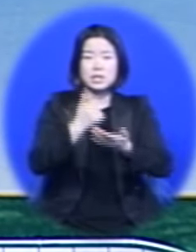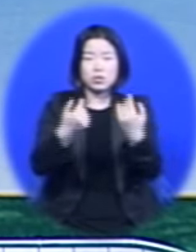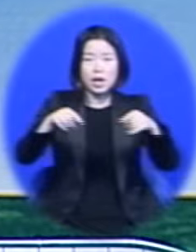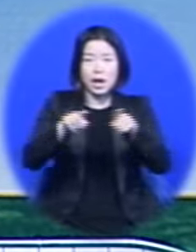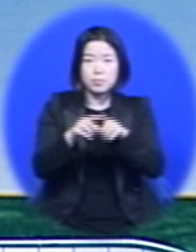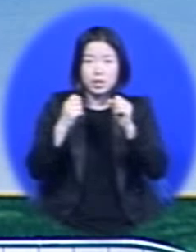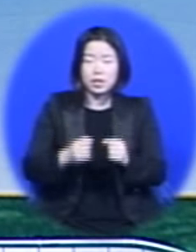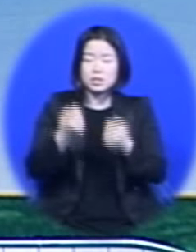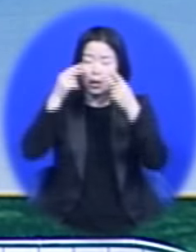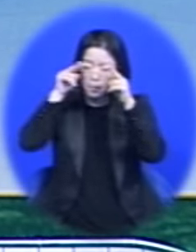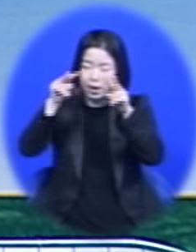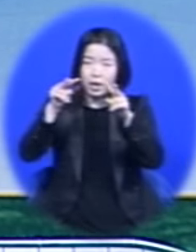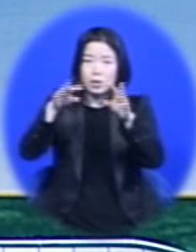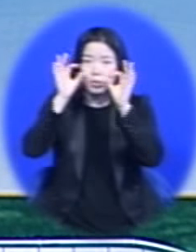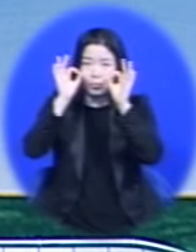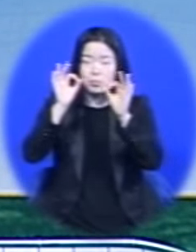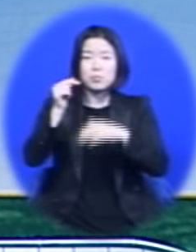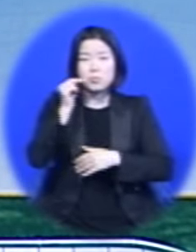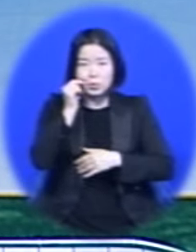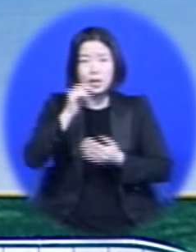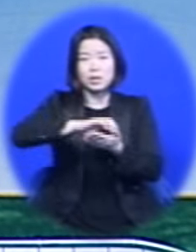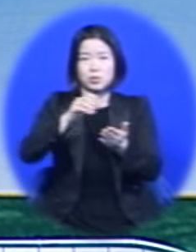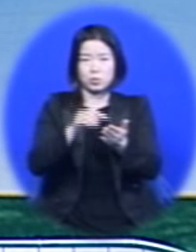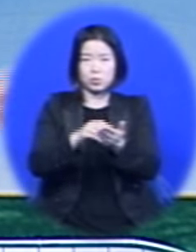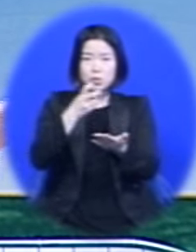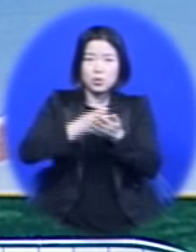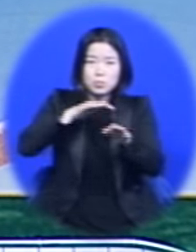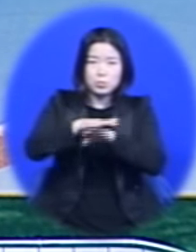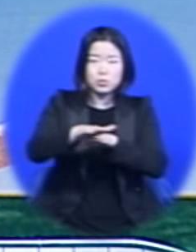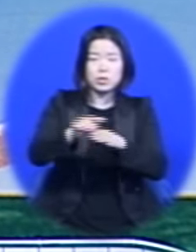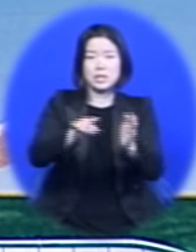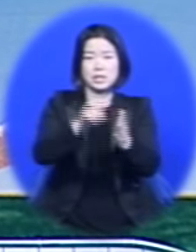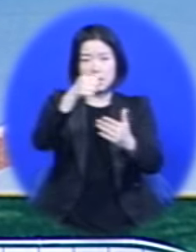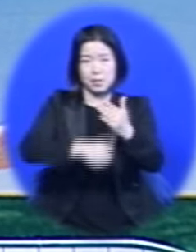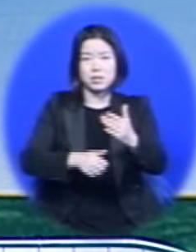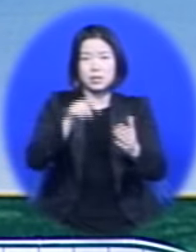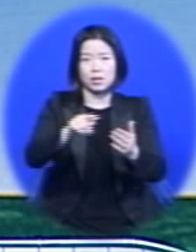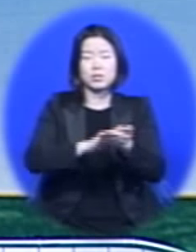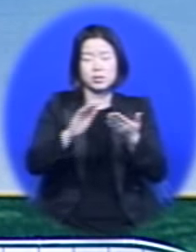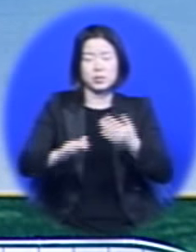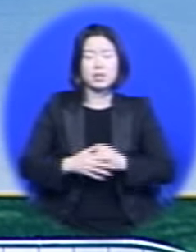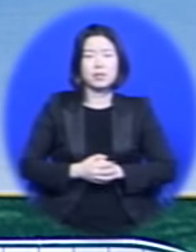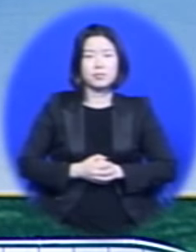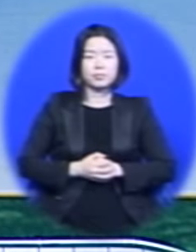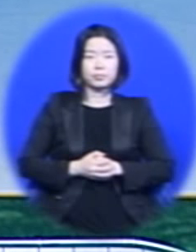계심을 바라보지 못할 정도로 이미 율법주의적인 신앙에 빠져 있다는 것입니다.